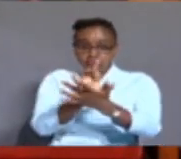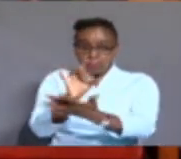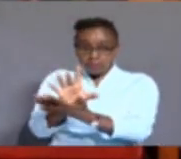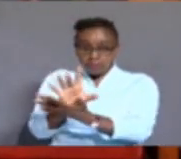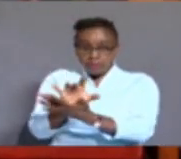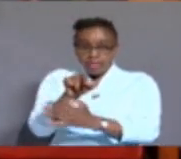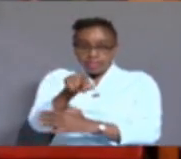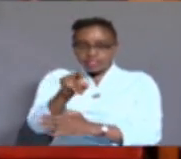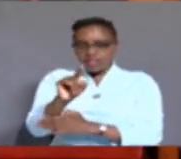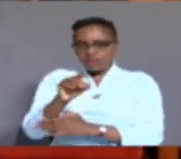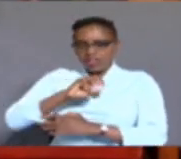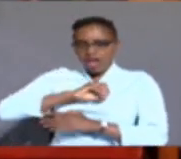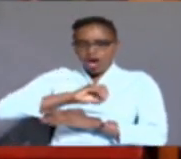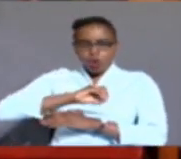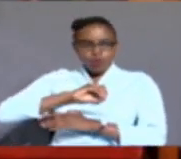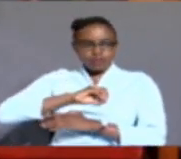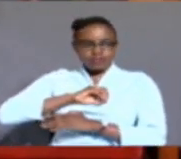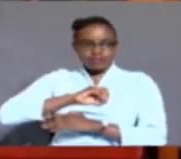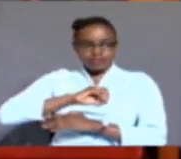those are their personal